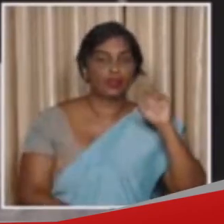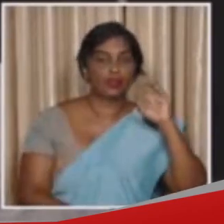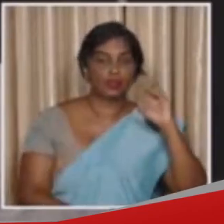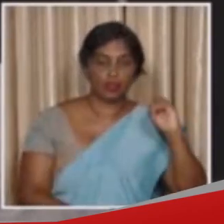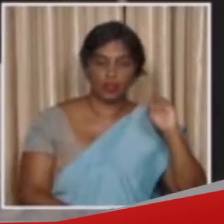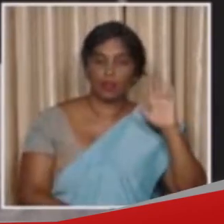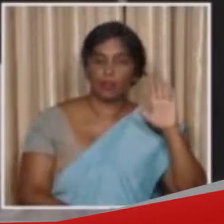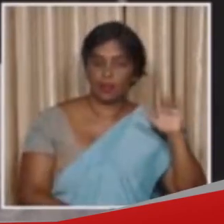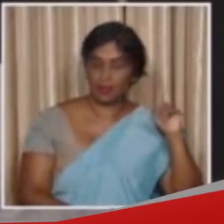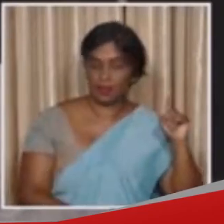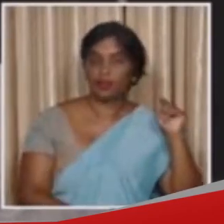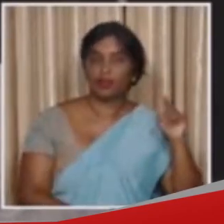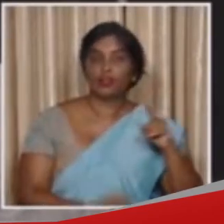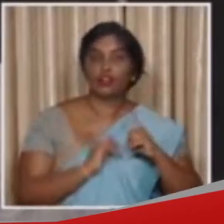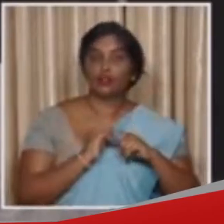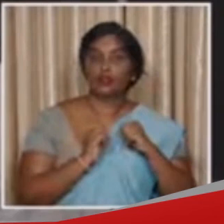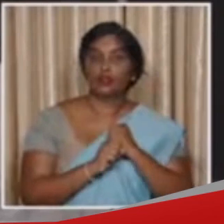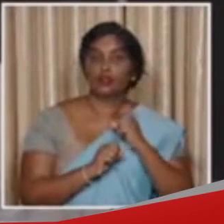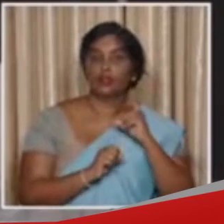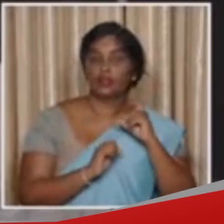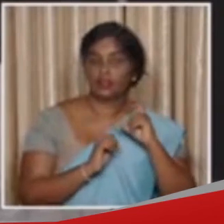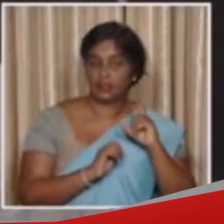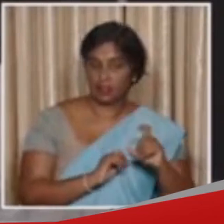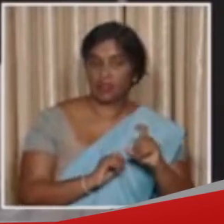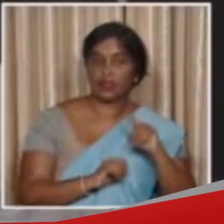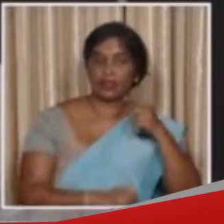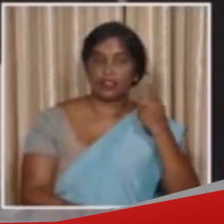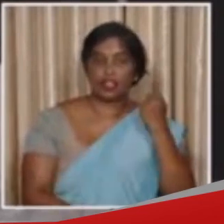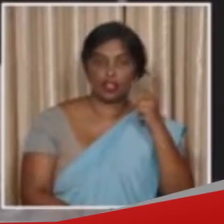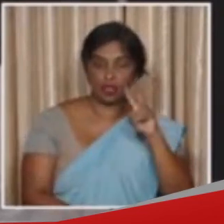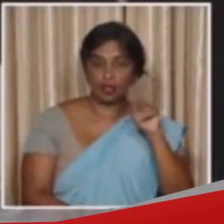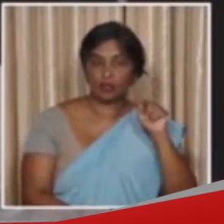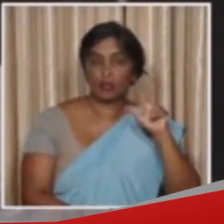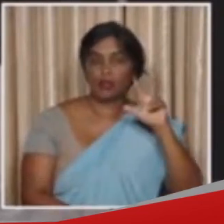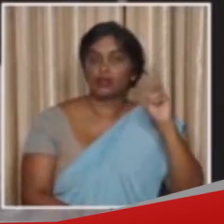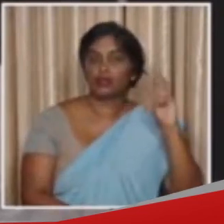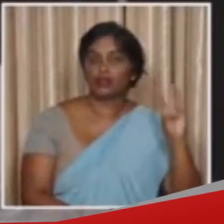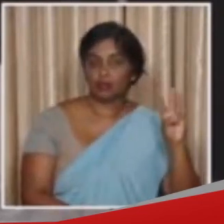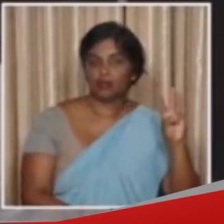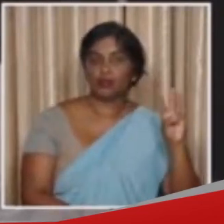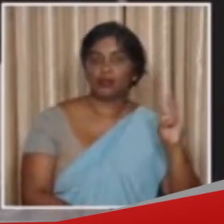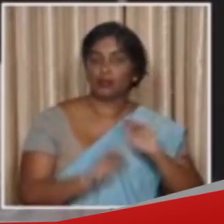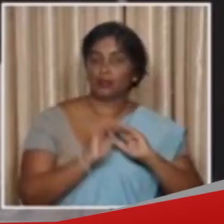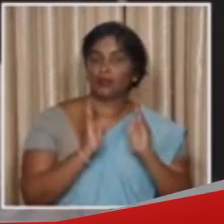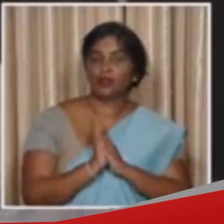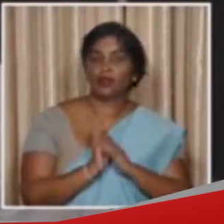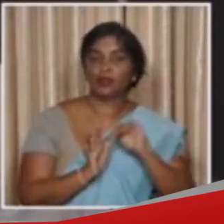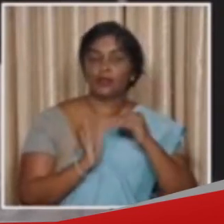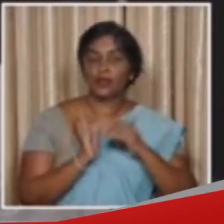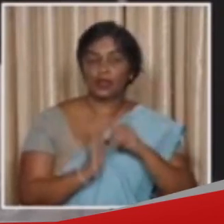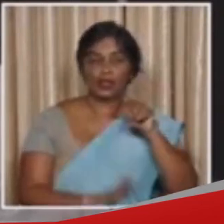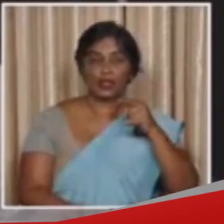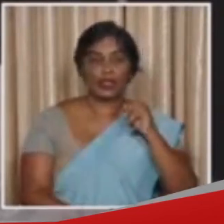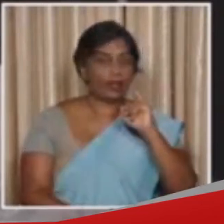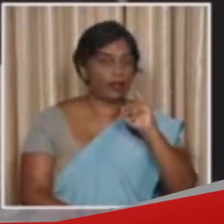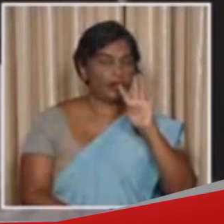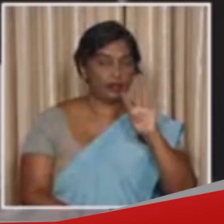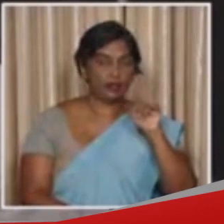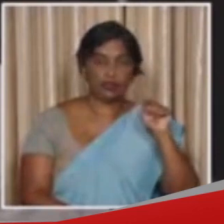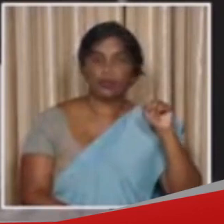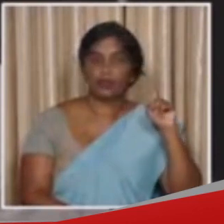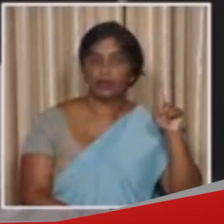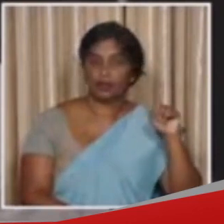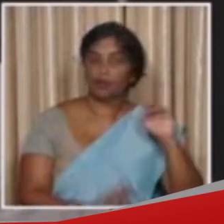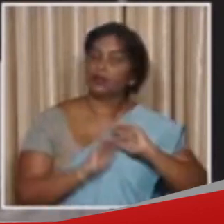801.51 UGC allocation එක මිලියන 112.83 expenditure මිලියන 64.1